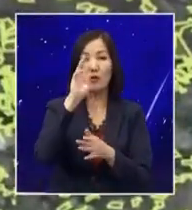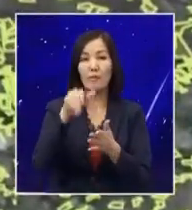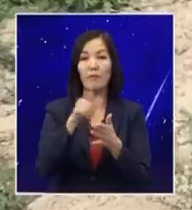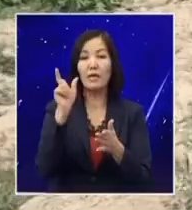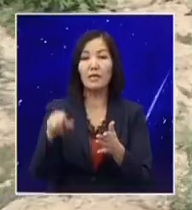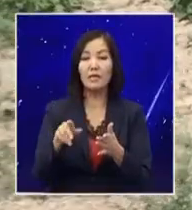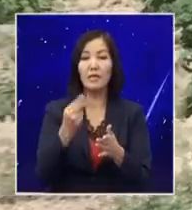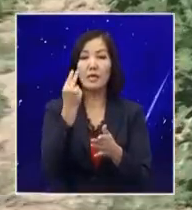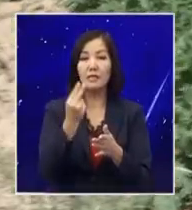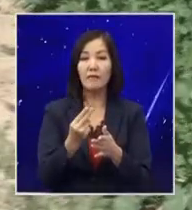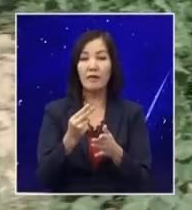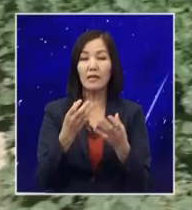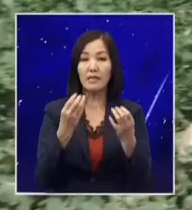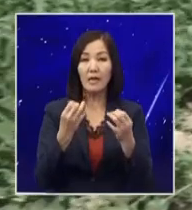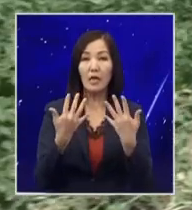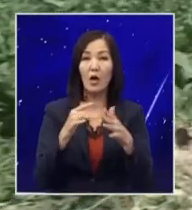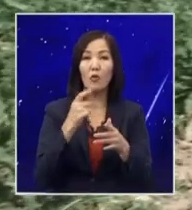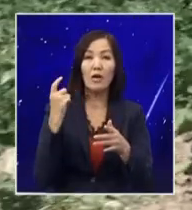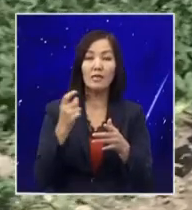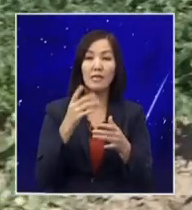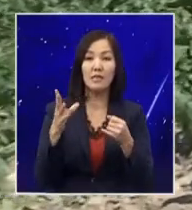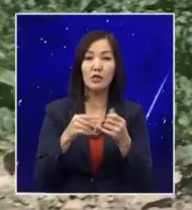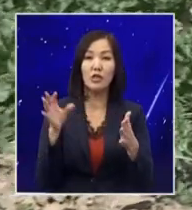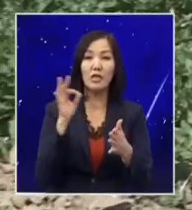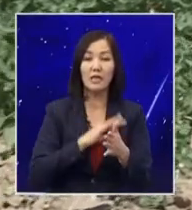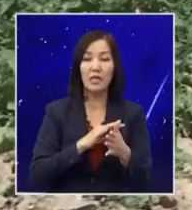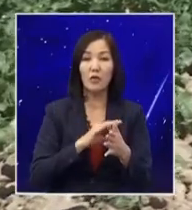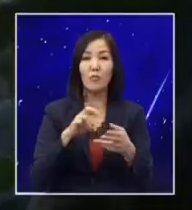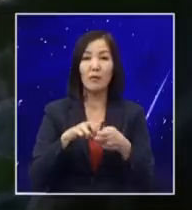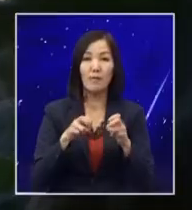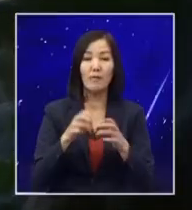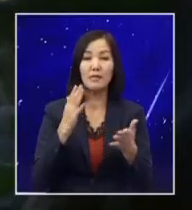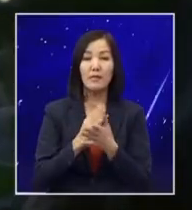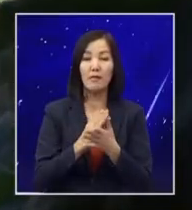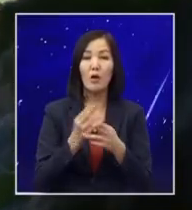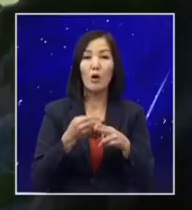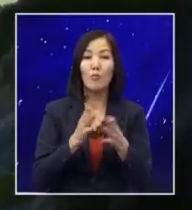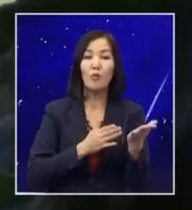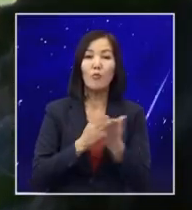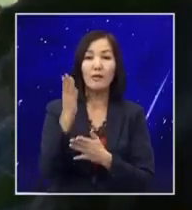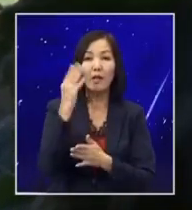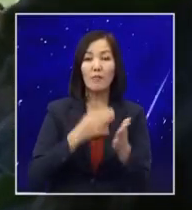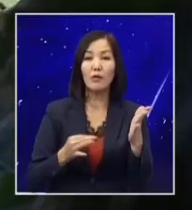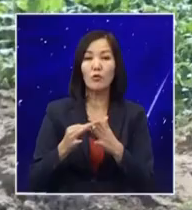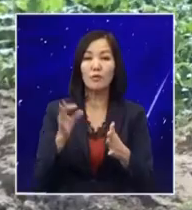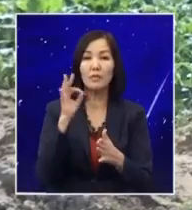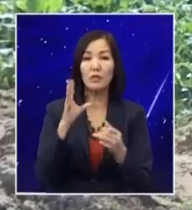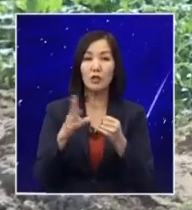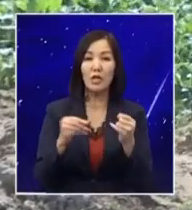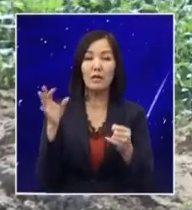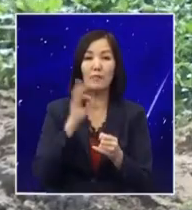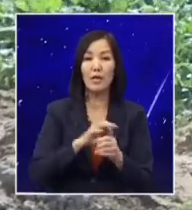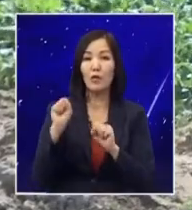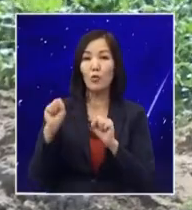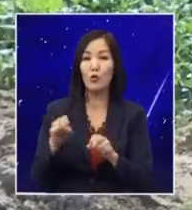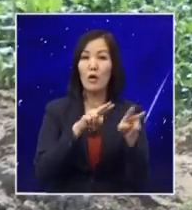айтқан цифрландырудан өзге ауыл шаруашылық жерлерін игеру мәселесі де бар. Осы бағытта Алматы облысындағы жердің пайдалануы мен